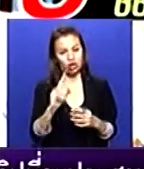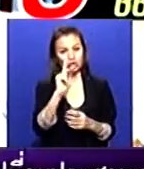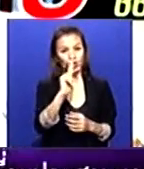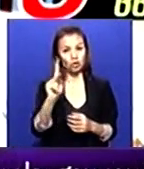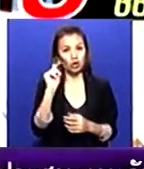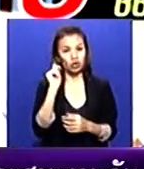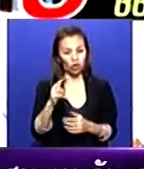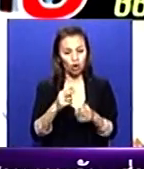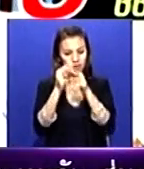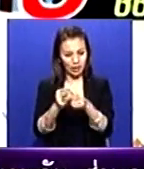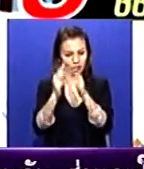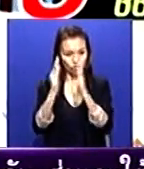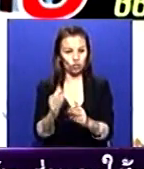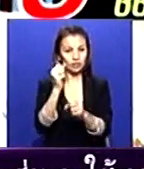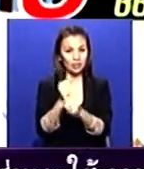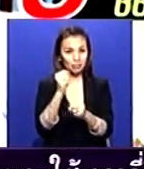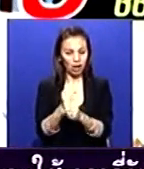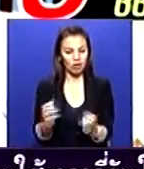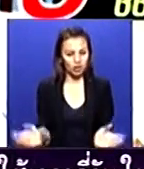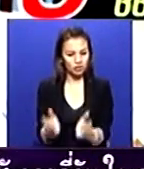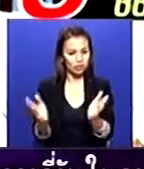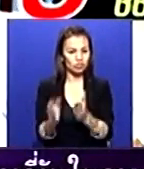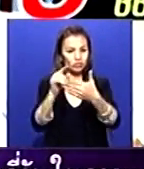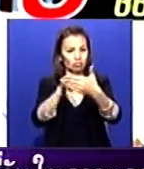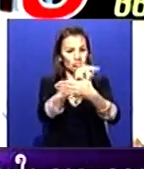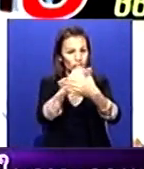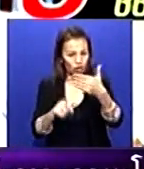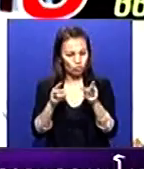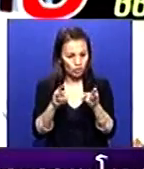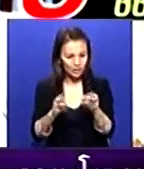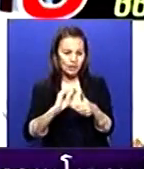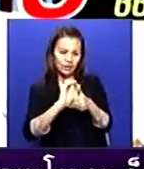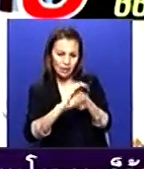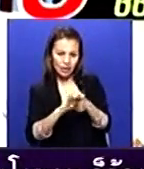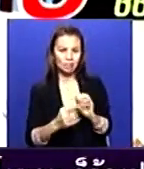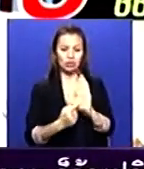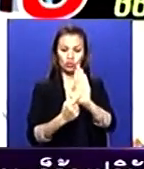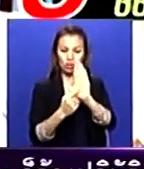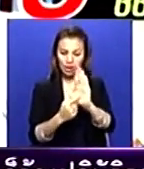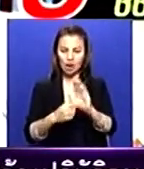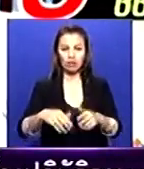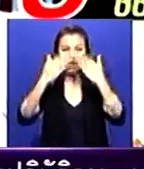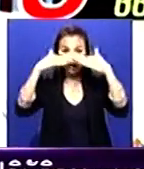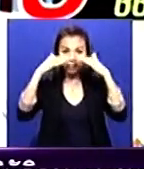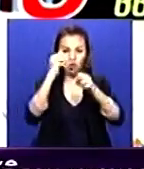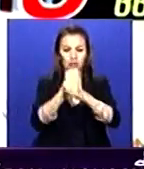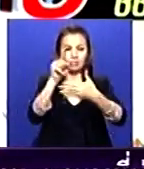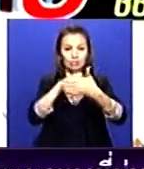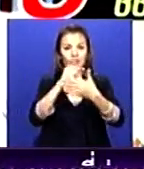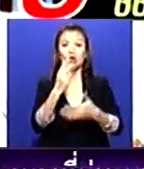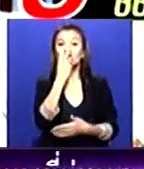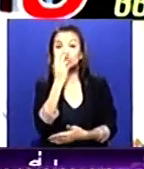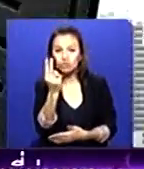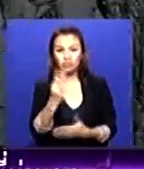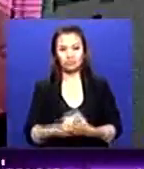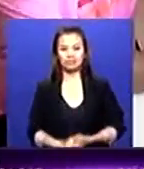ได้เน้นย้ำเจ้าหน้าที่ให้อำนวยความสะดวกในการลงคะแนนรวมถึงสาธิตวิธีการลงคะแนนให้กับผู้พิการทางสายตาติดตามได้จากรายงาน